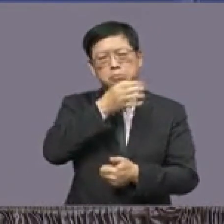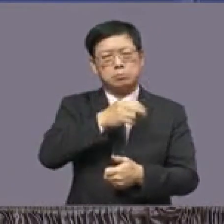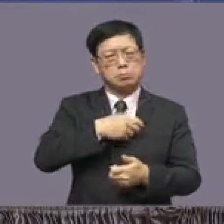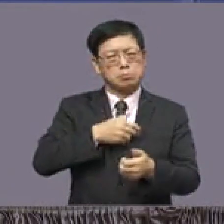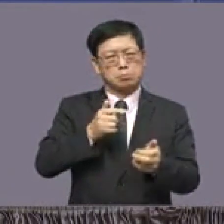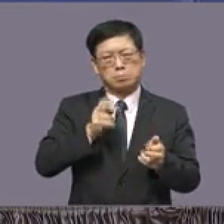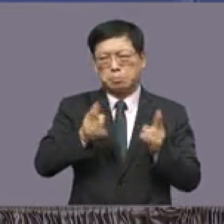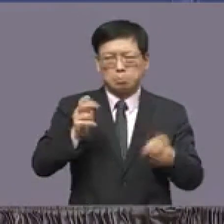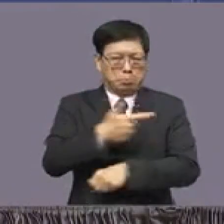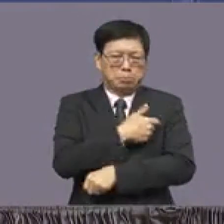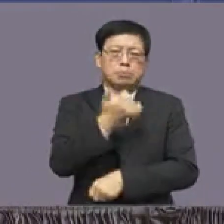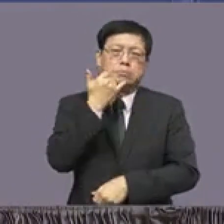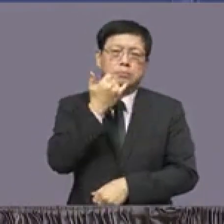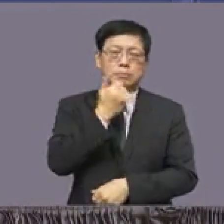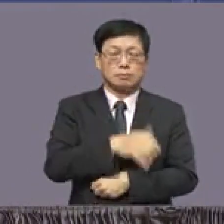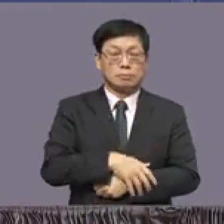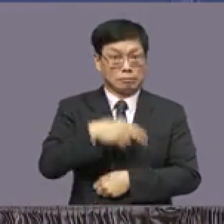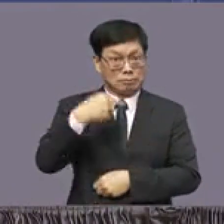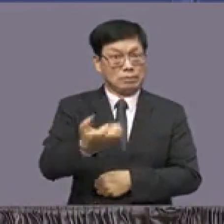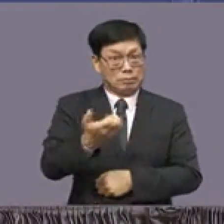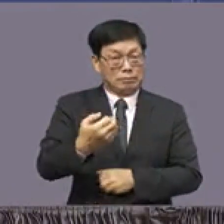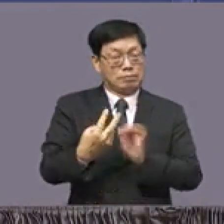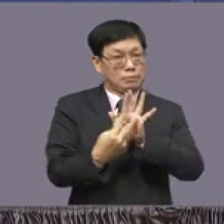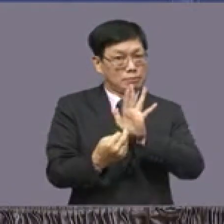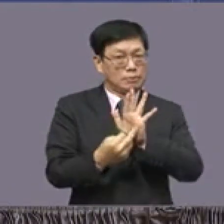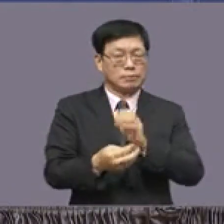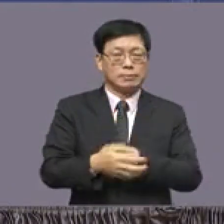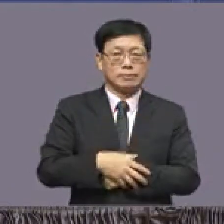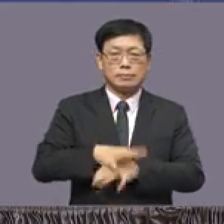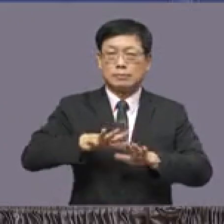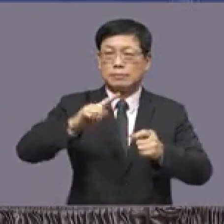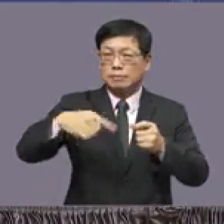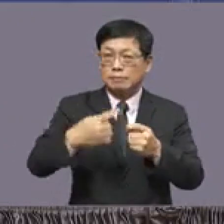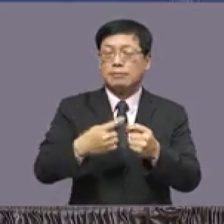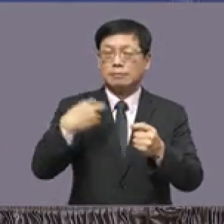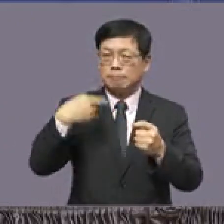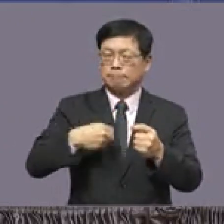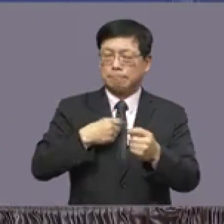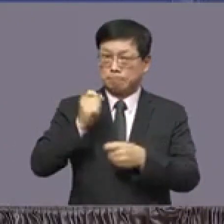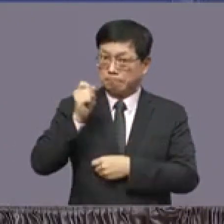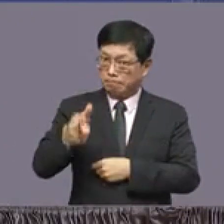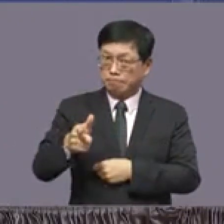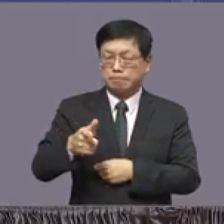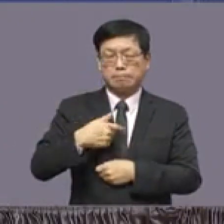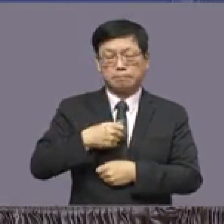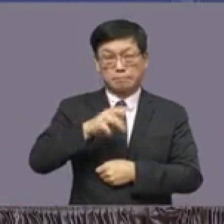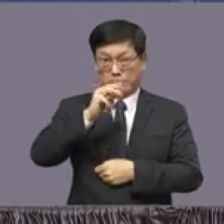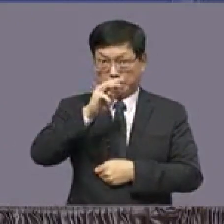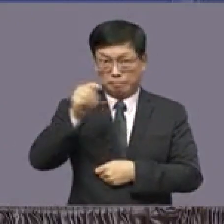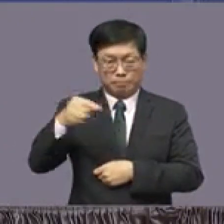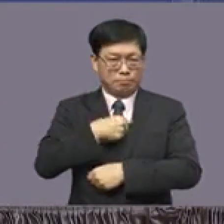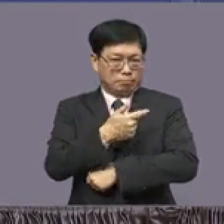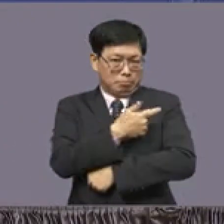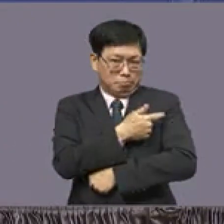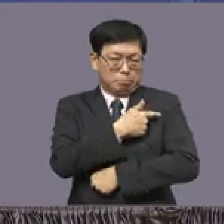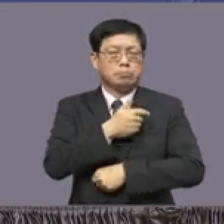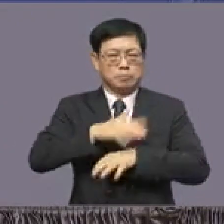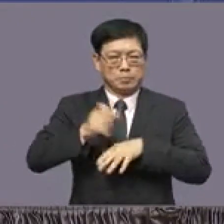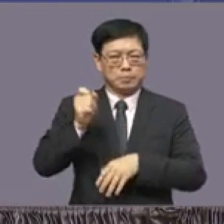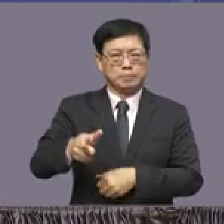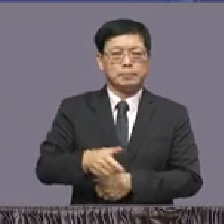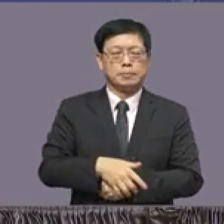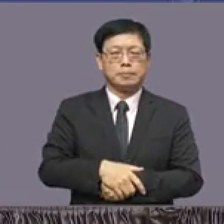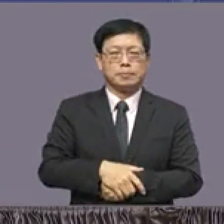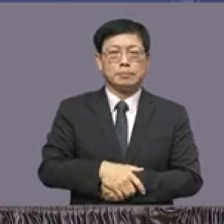打。那再加上刚刚也说明了，我们在今年会积极洽购 Moderna 的一定数量的疫苗，